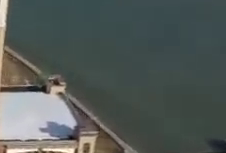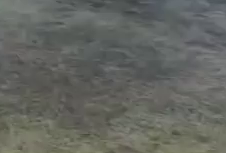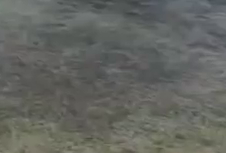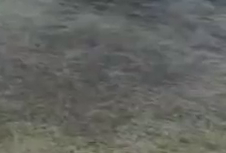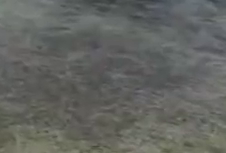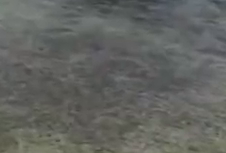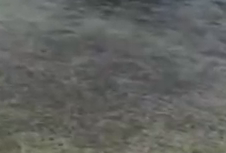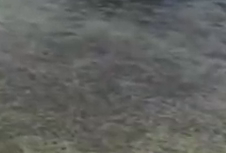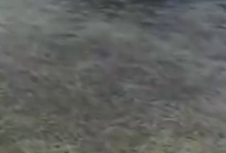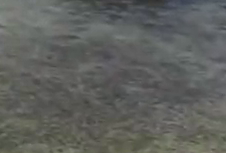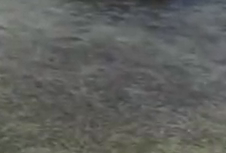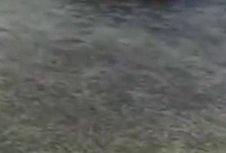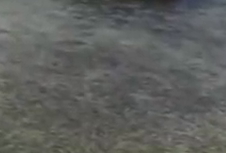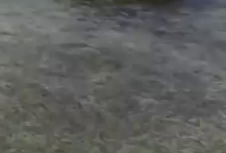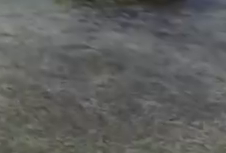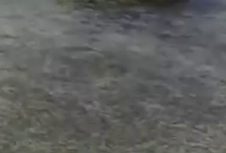Neng